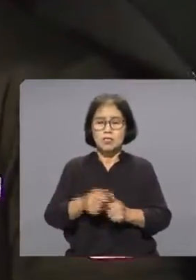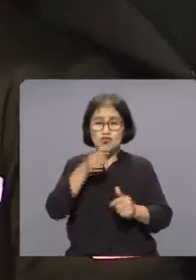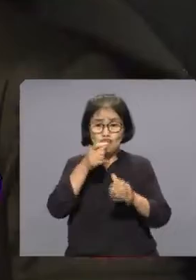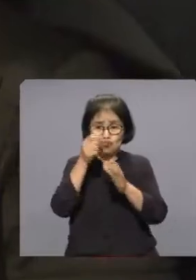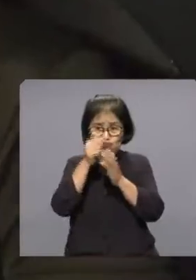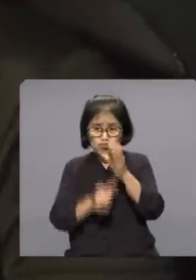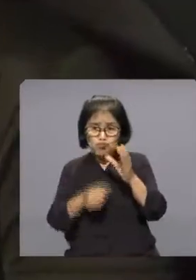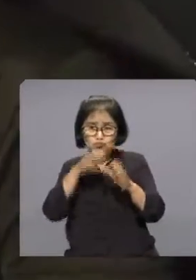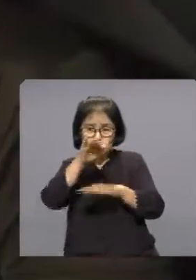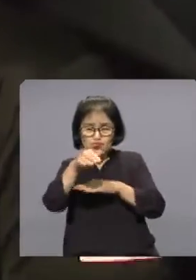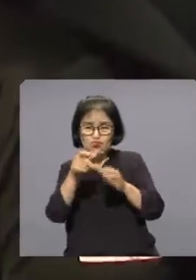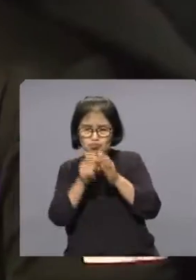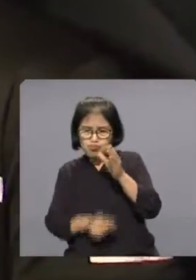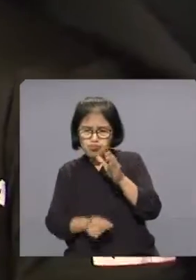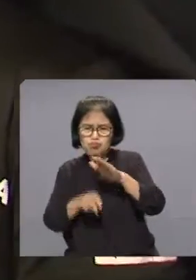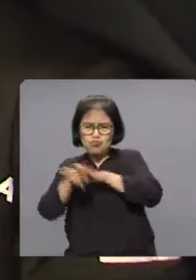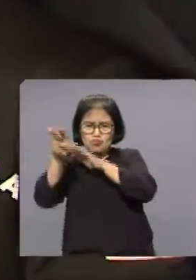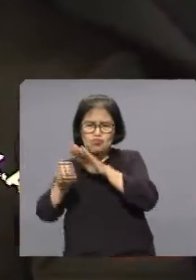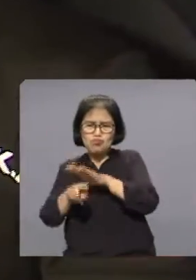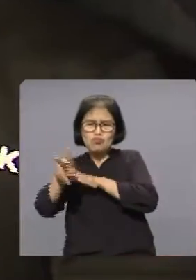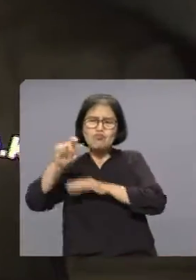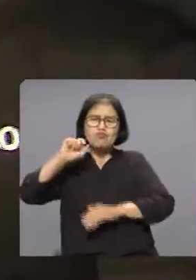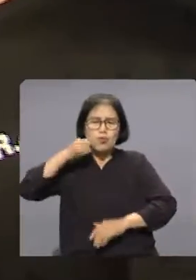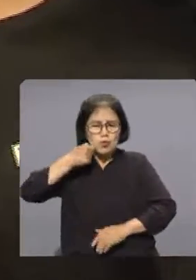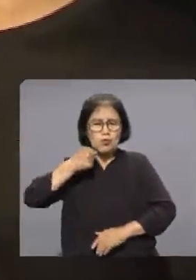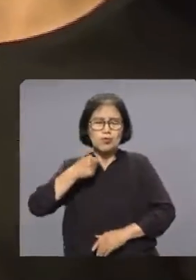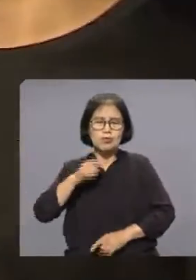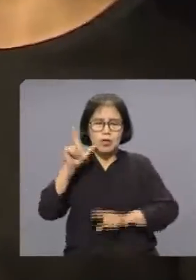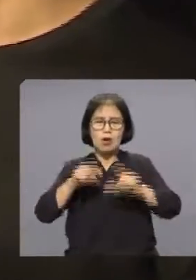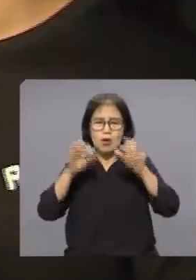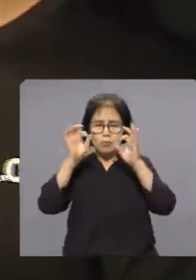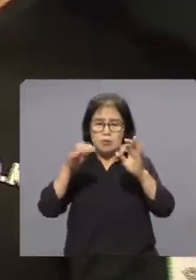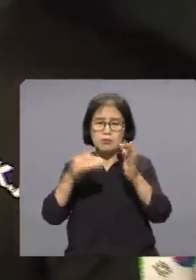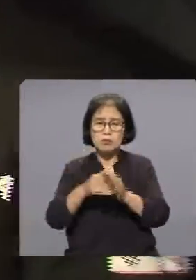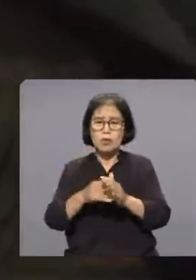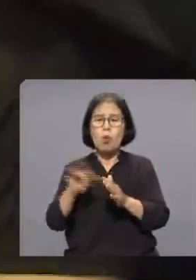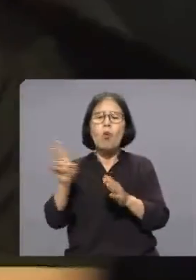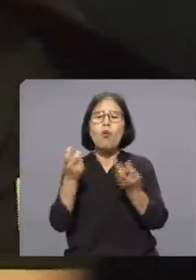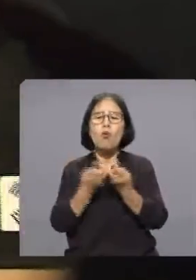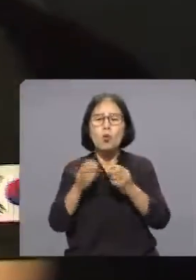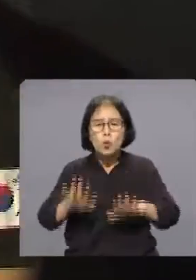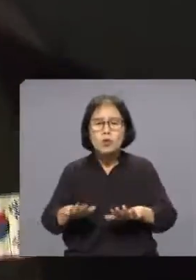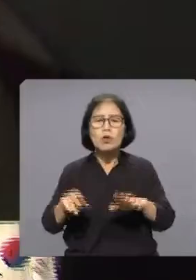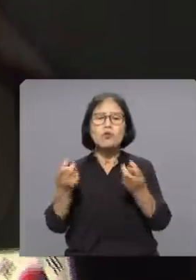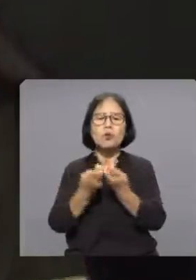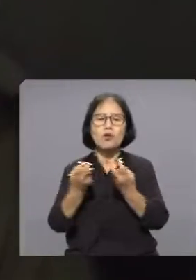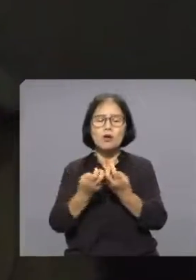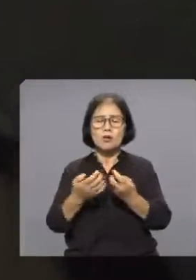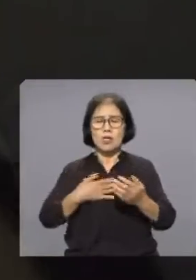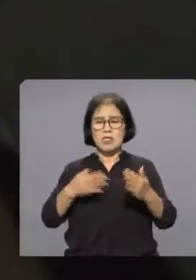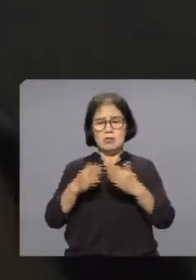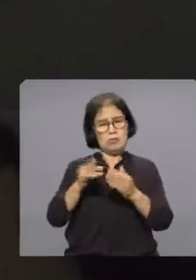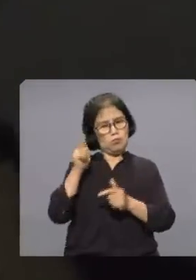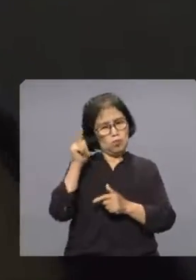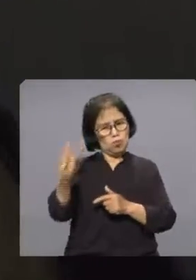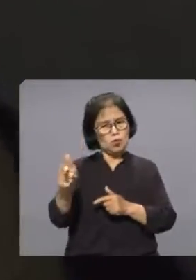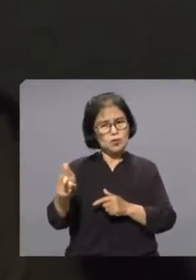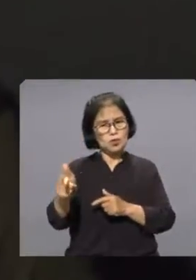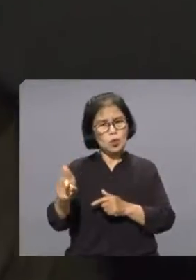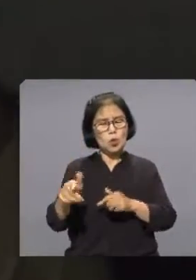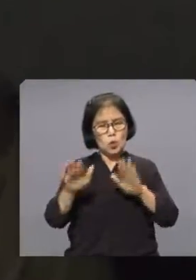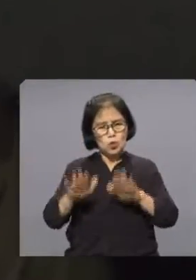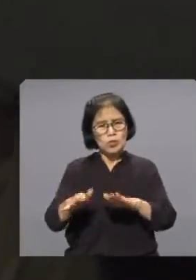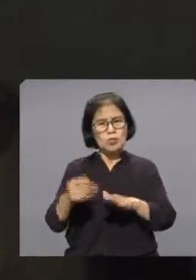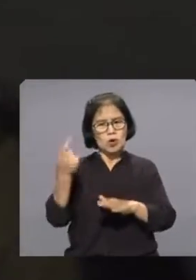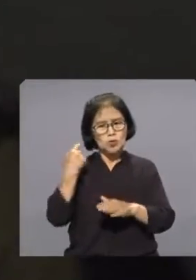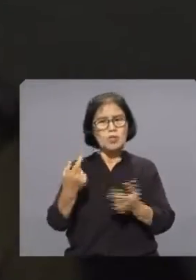차량에서도 네, 대피하는 시민들의 모습도 많이 보였고요. 오늘 어떻게 대비책 세우고 오셨습니까? 저는 집이 많이 멀어가지고 아마 이제 오늘도